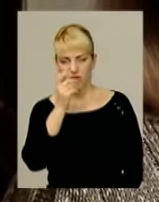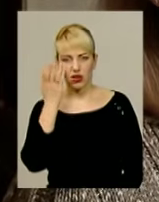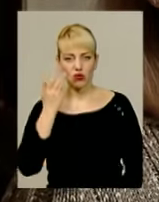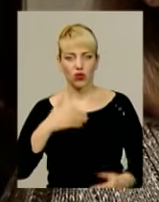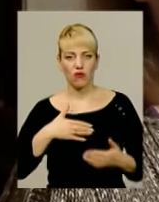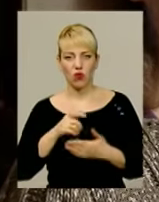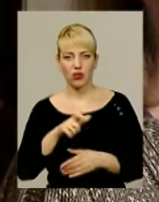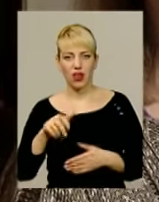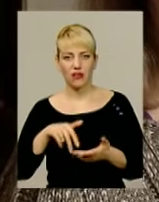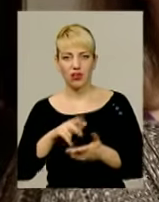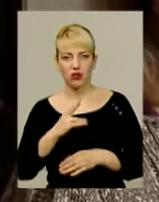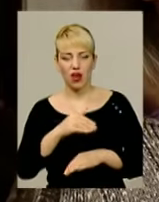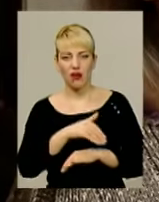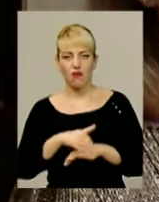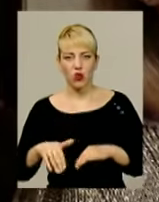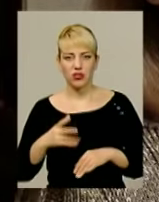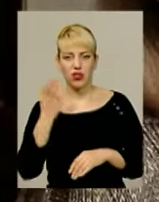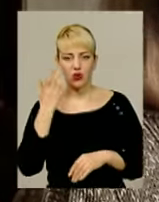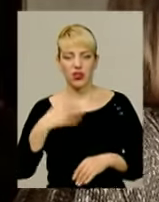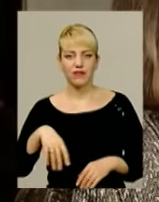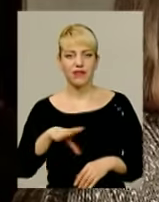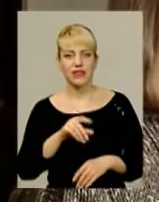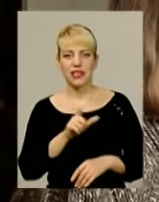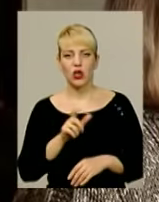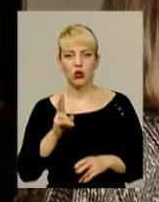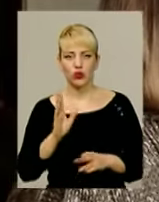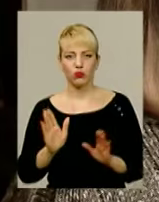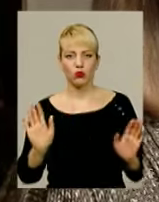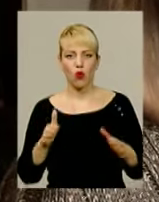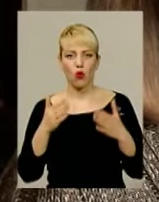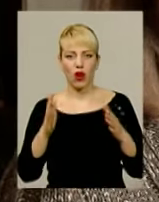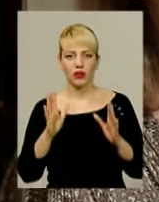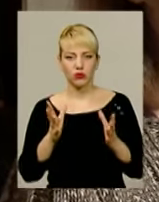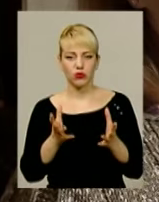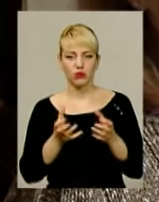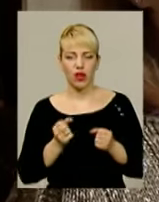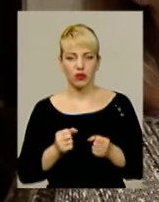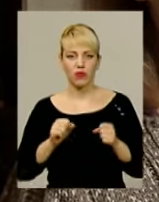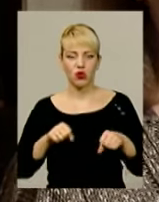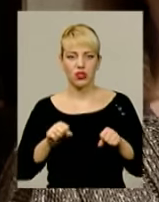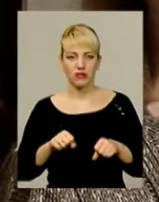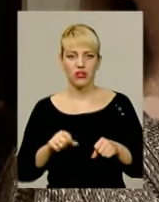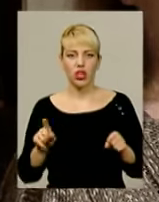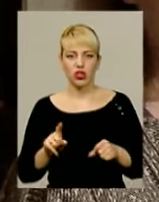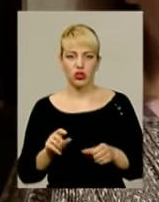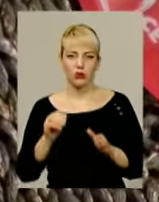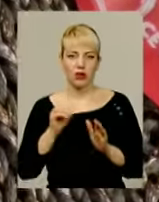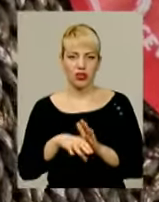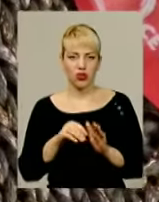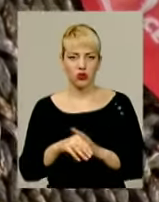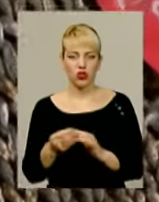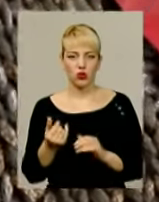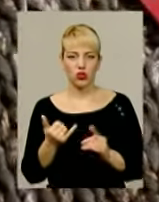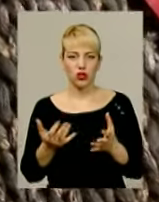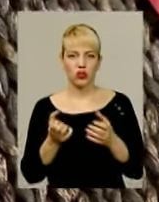вийдуть на вулиці, і коли вже всі люди, які будуть гуляти, вони матимуть можливість в скриньку волонтерів кинути ці кошти і